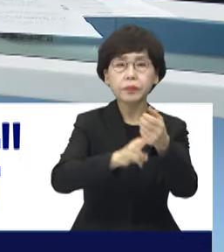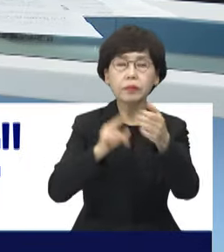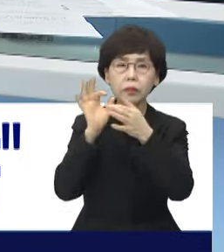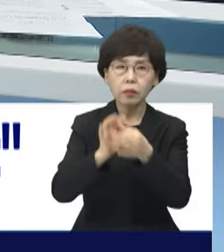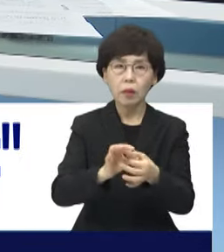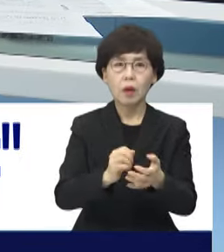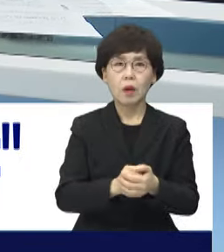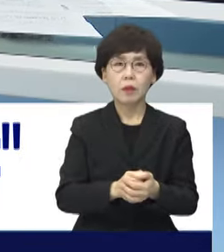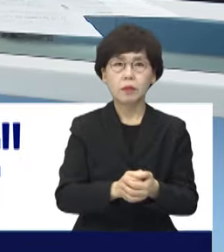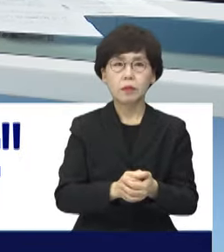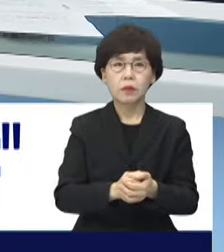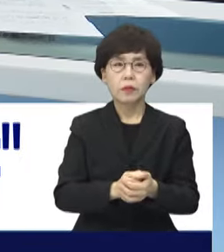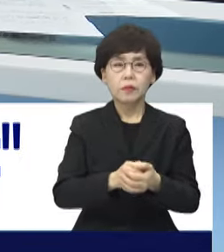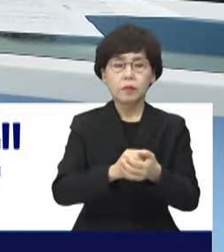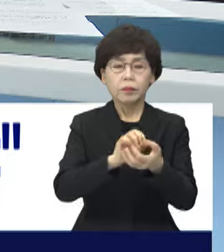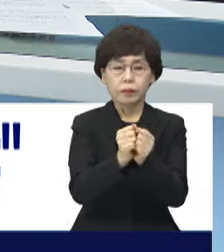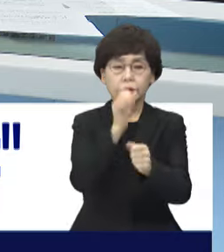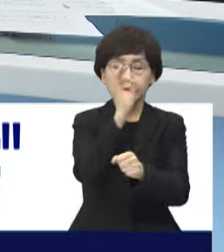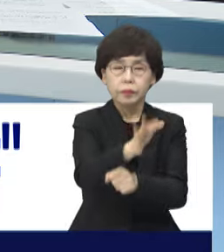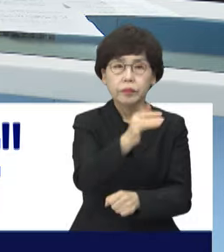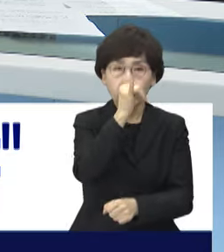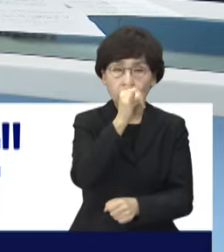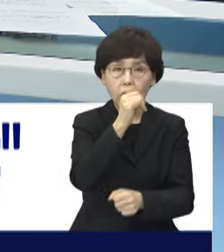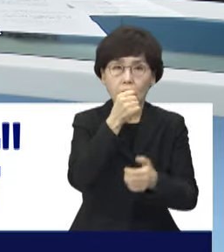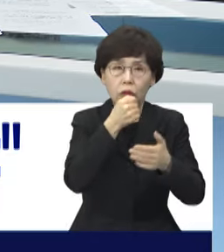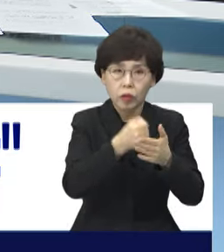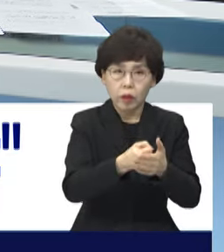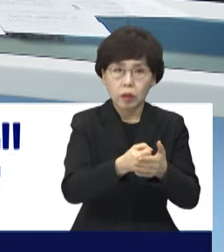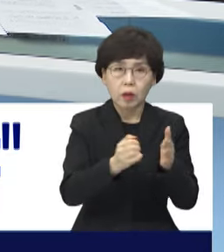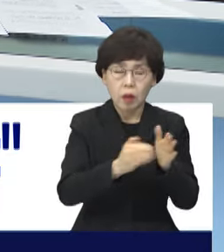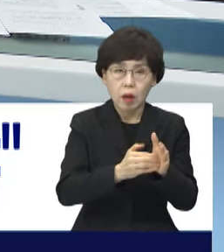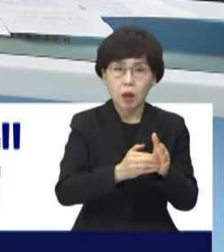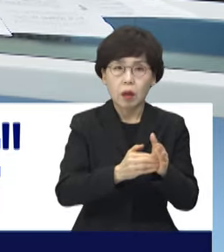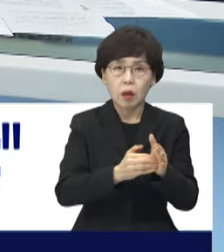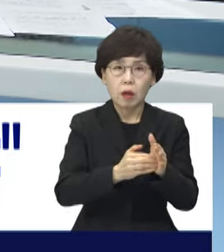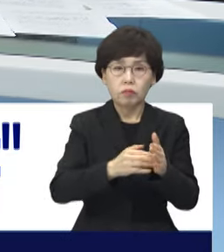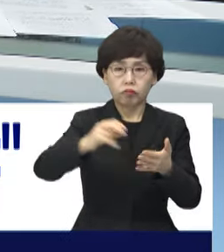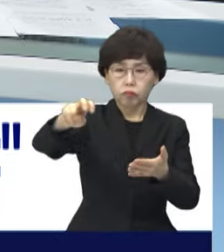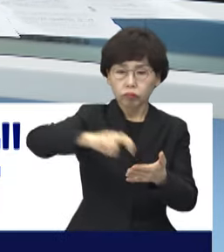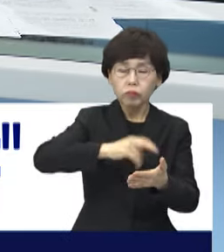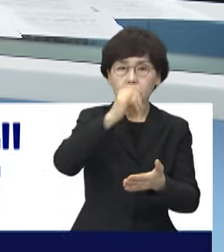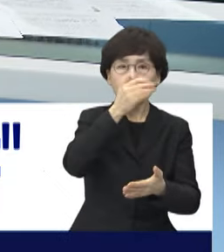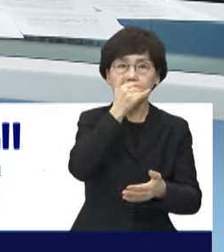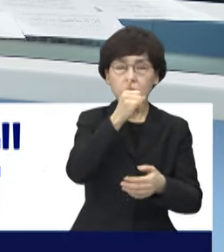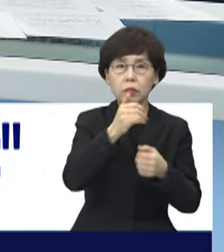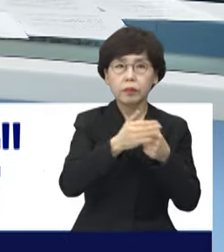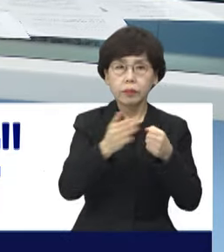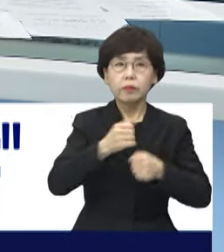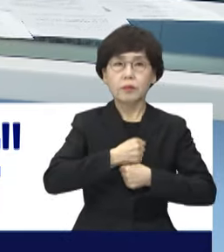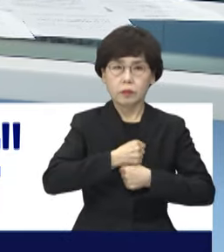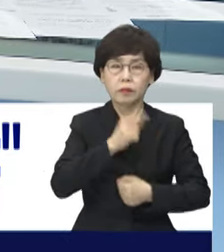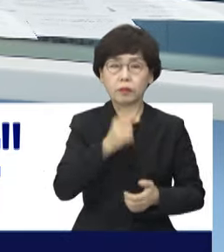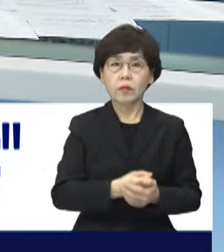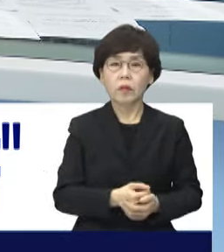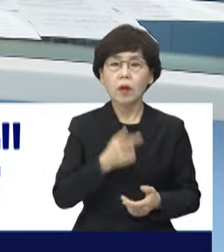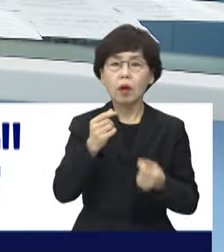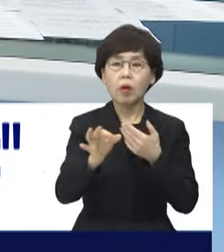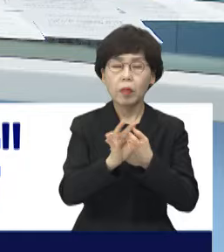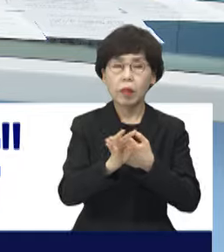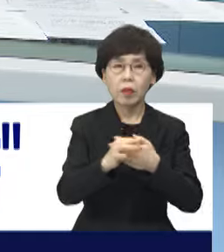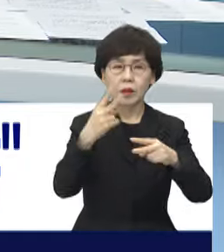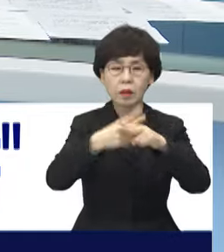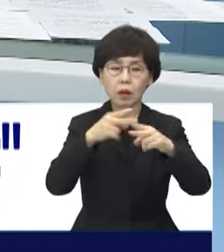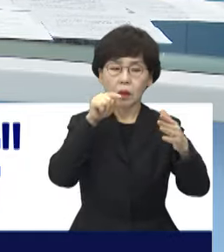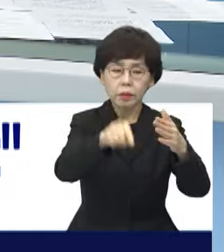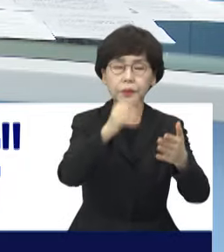됐다 뭐 이런 알림톡 올 수 있으니까 조심해라 이런 문자도 받았거든요네 맞습니다 그럴 경우에는 절대 링크를 클릭하지